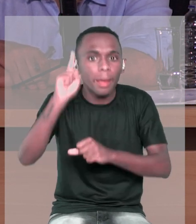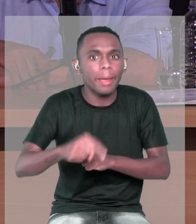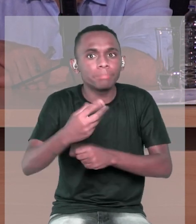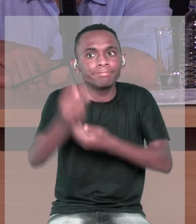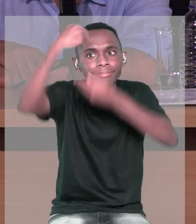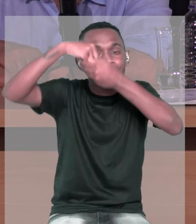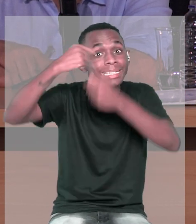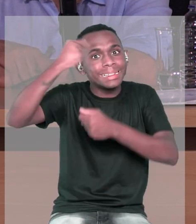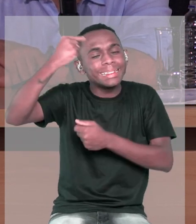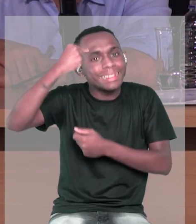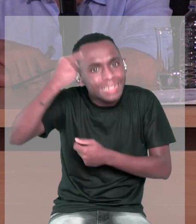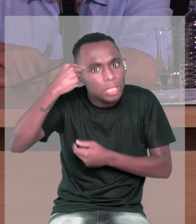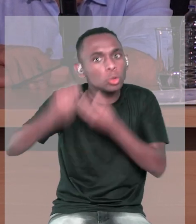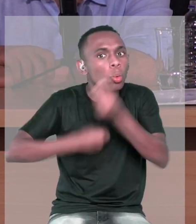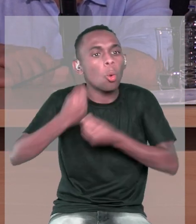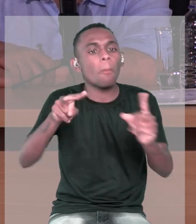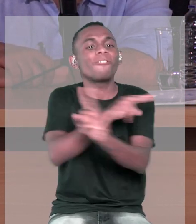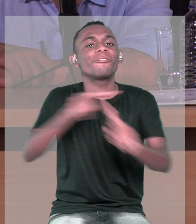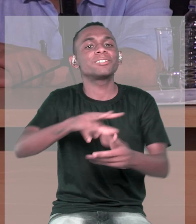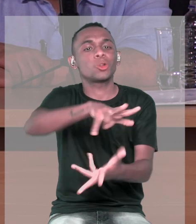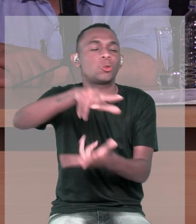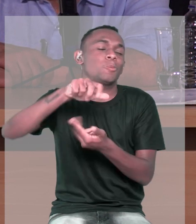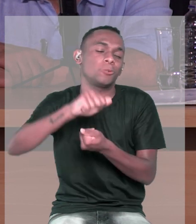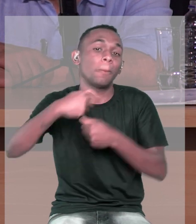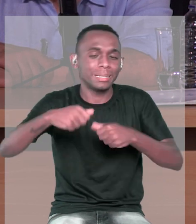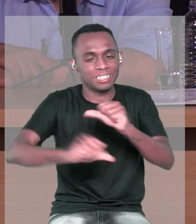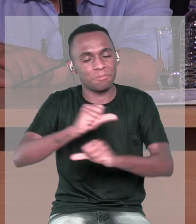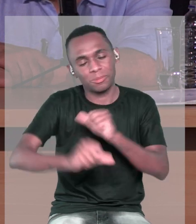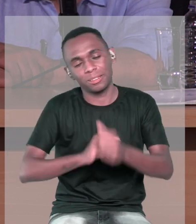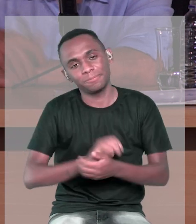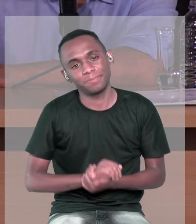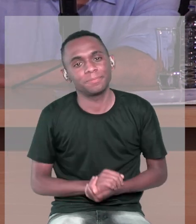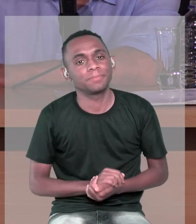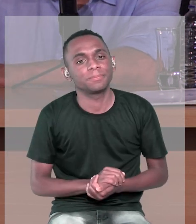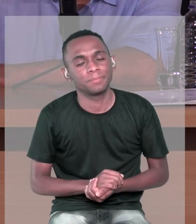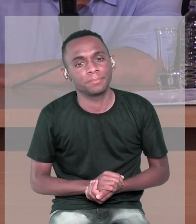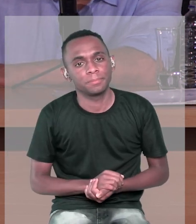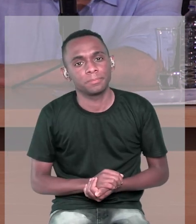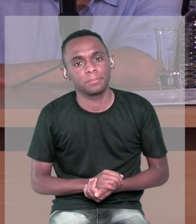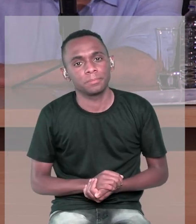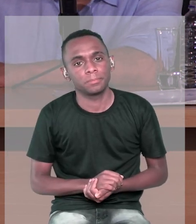na cabeça, a dinâmica da forma de se ver o mundo. C'est-à-dire que ce qu'il faut